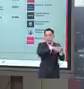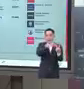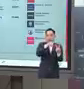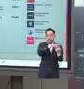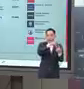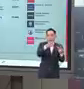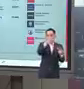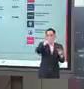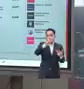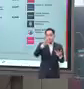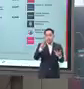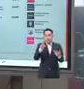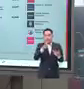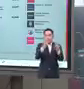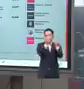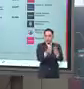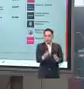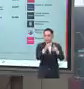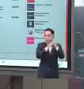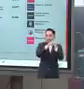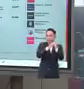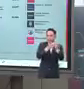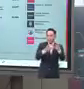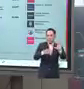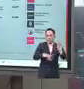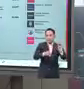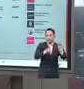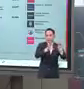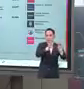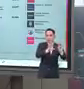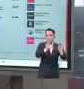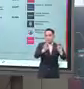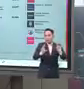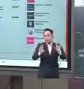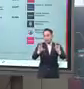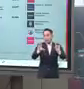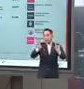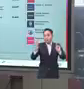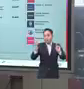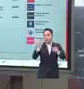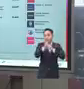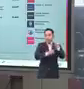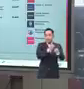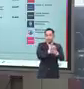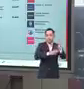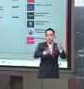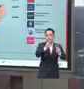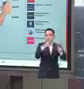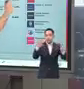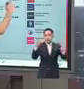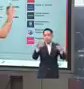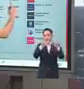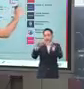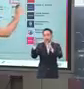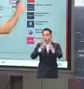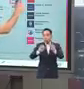juga dimenangi oleh PKI R dengan mencurity agak selisih di sini 8.437 pada tahun 2013 kemudian tahun